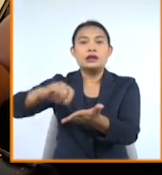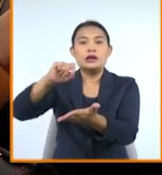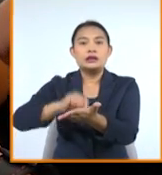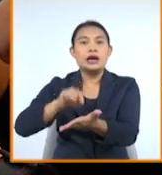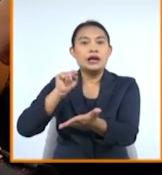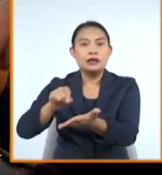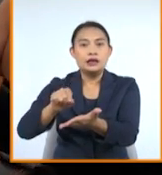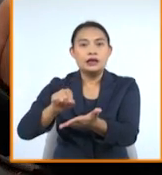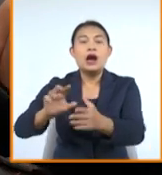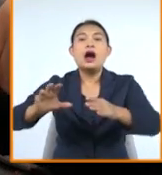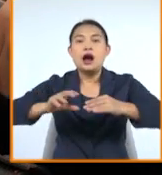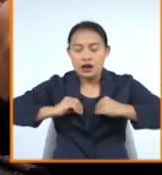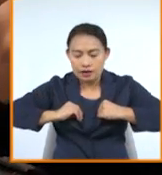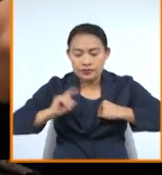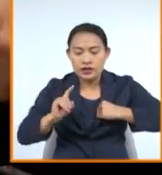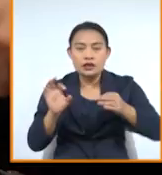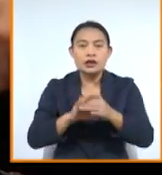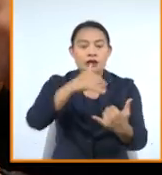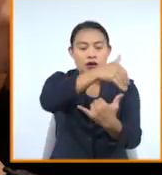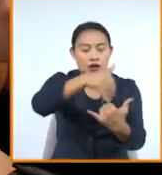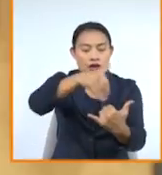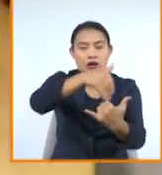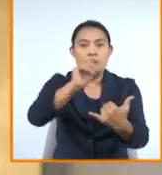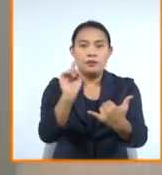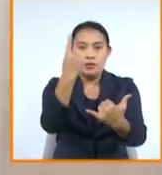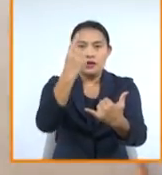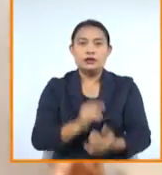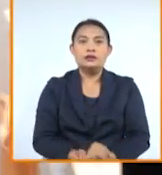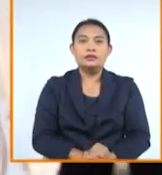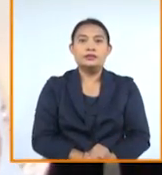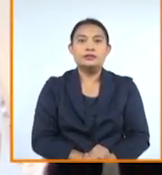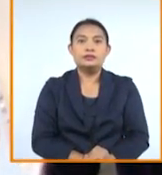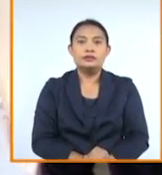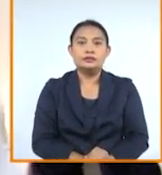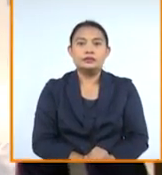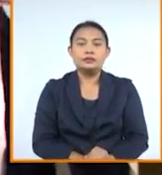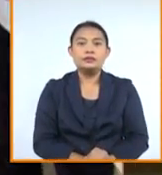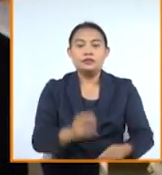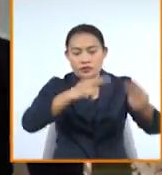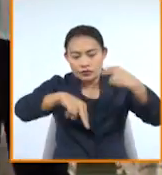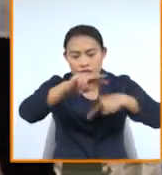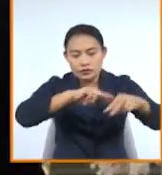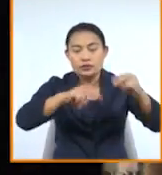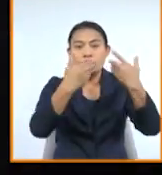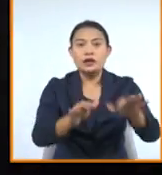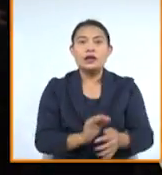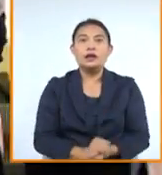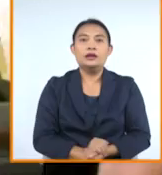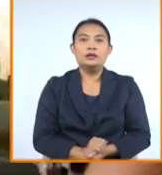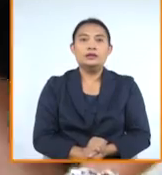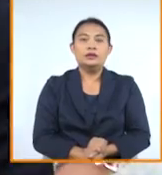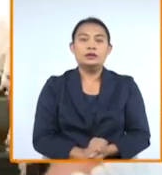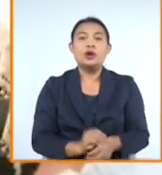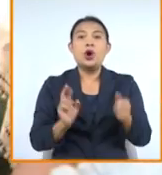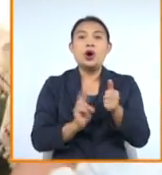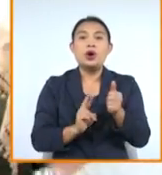ให้ทำการผ่าพิสูจน์อีกครั้ง ซึ่งหลังจากเสร็จสิ้นการตรวจที่เกิดเหตุพันตำรวจเอกคมศักดิ์สุมังเกษตร